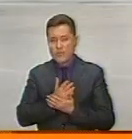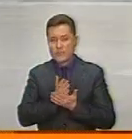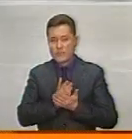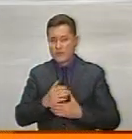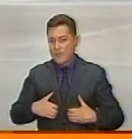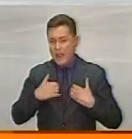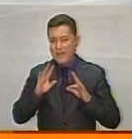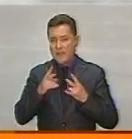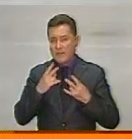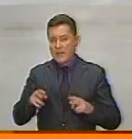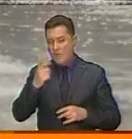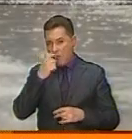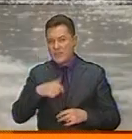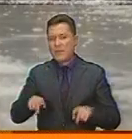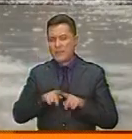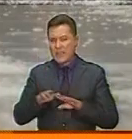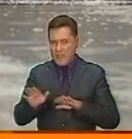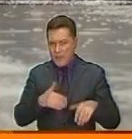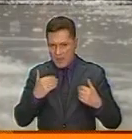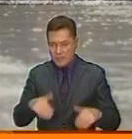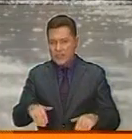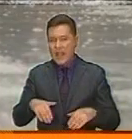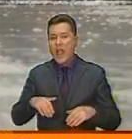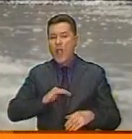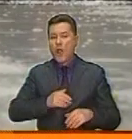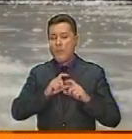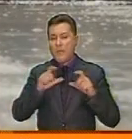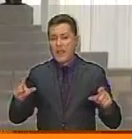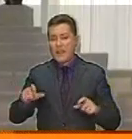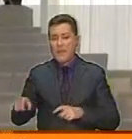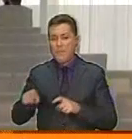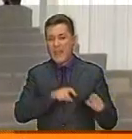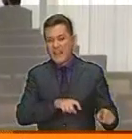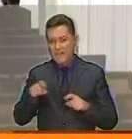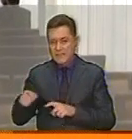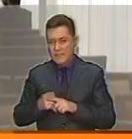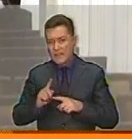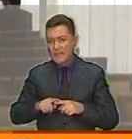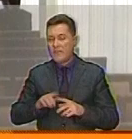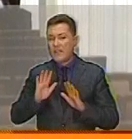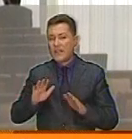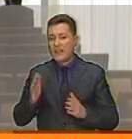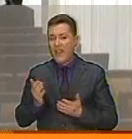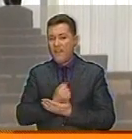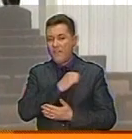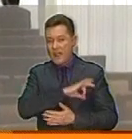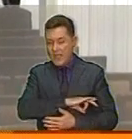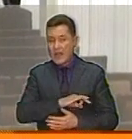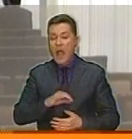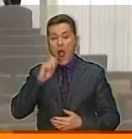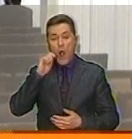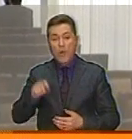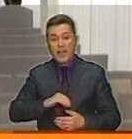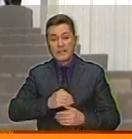вони в себе таке пройшли і компанії перевізниці від того тільки виграли надо поставить вопрос а украинские компании